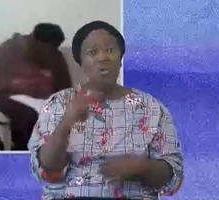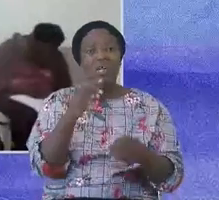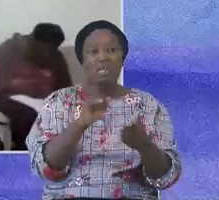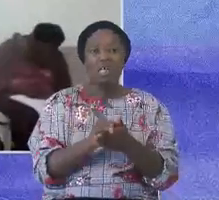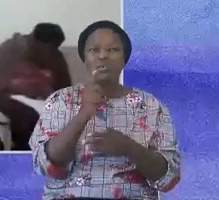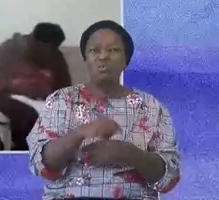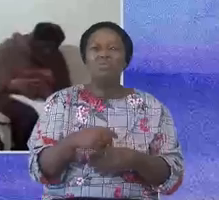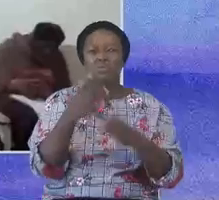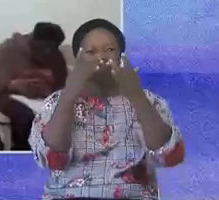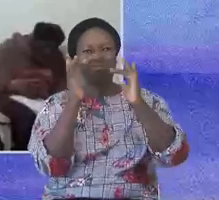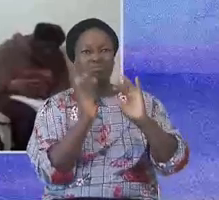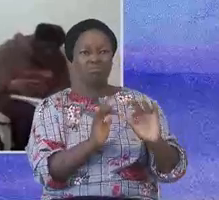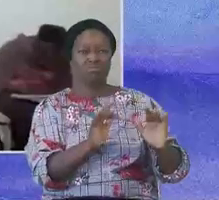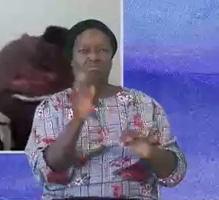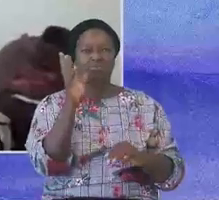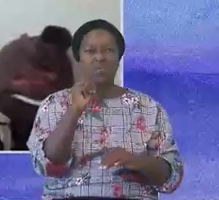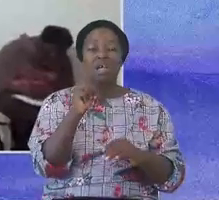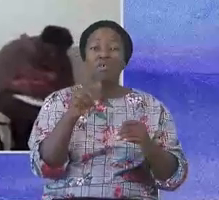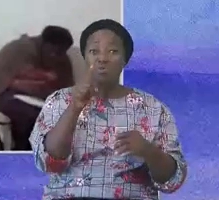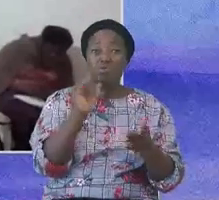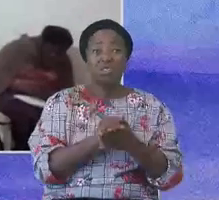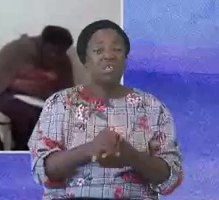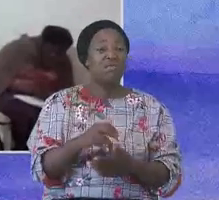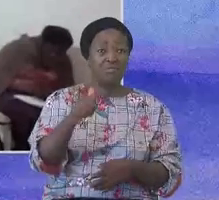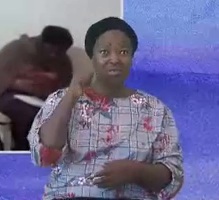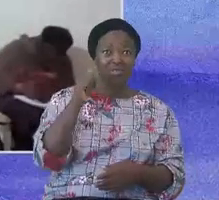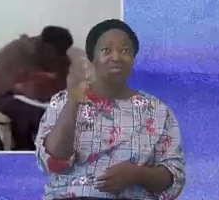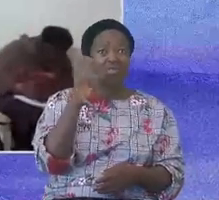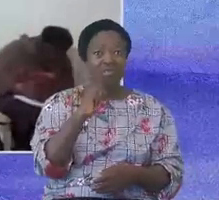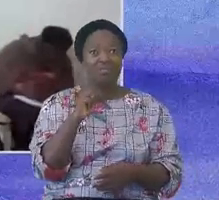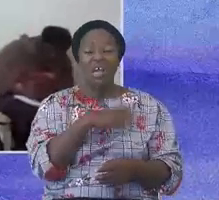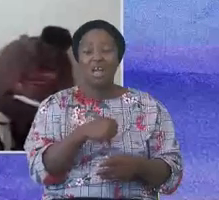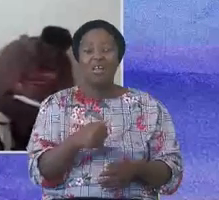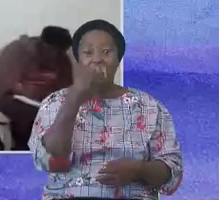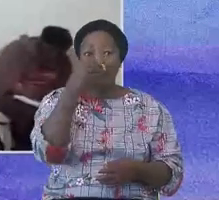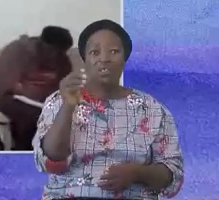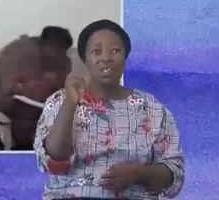de Nazareth. Mais pour toi, qui s'est moqué de lui,